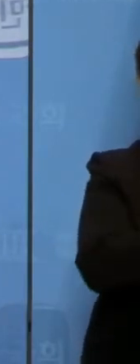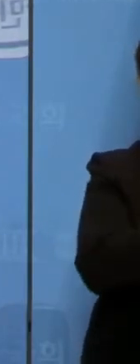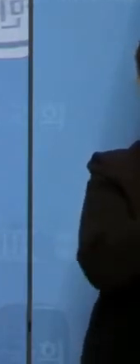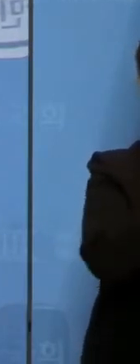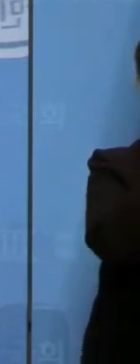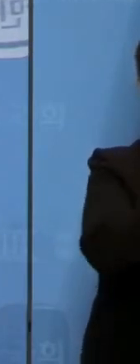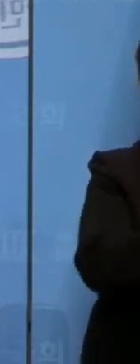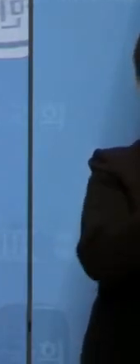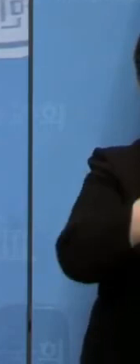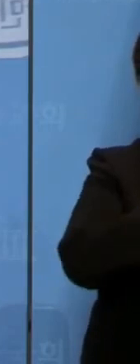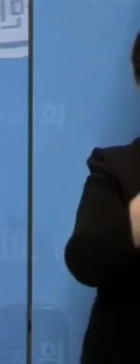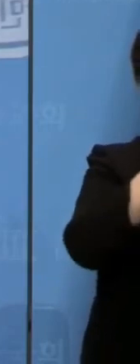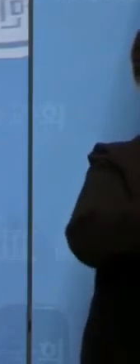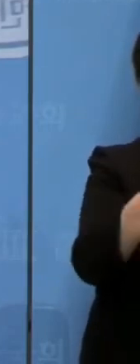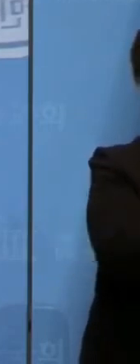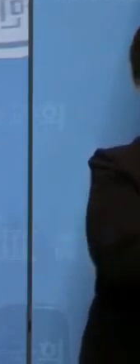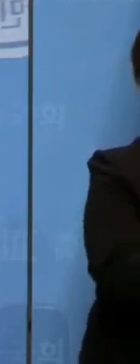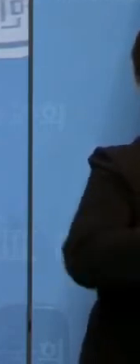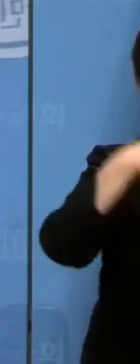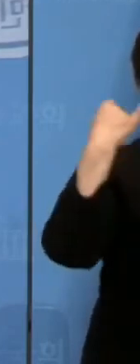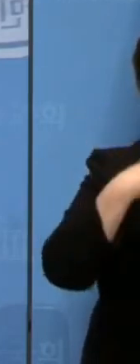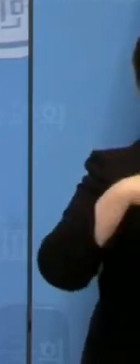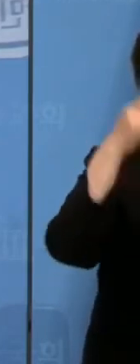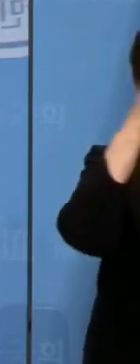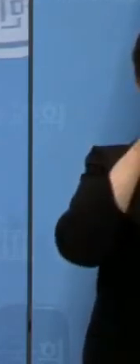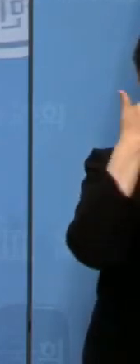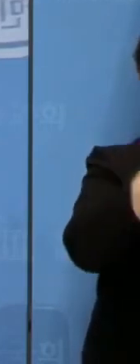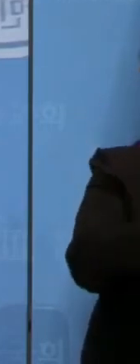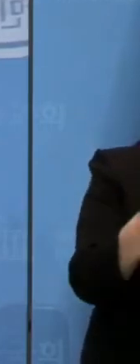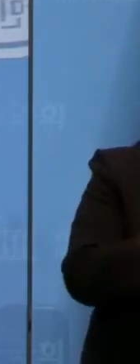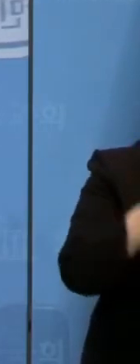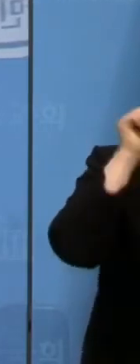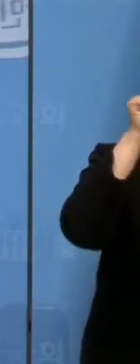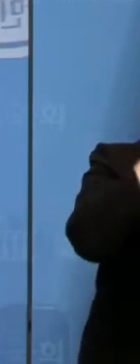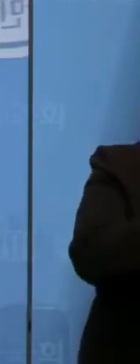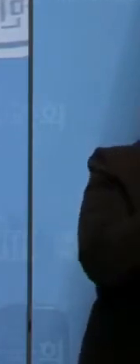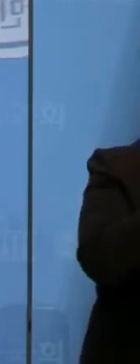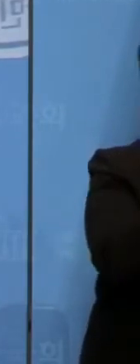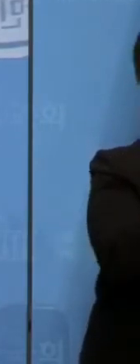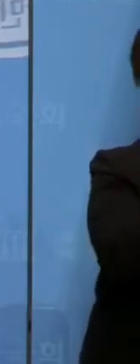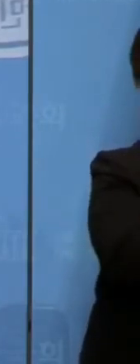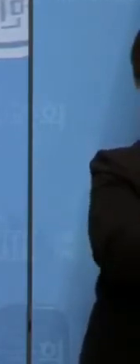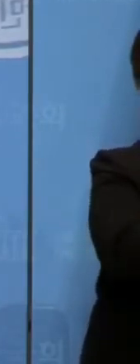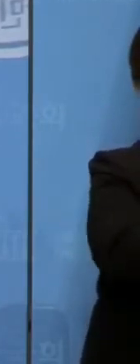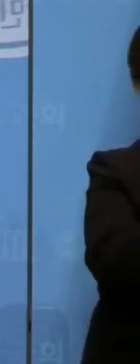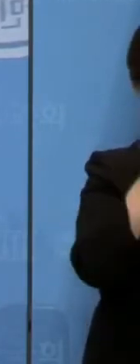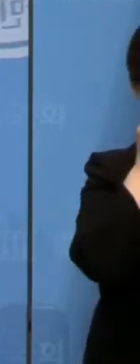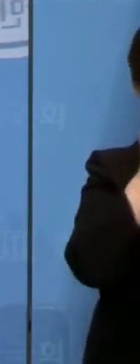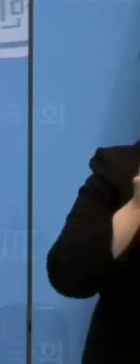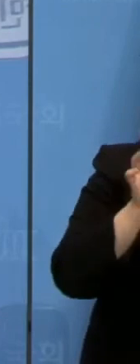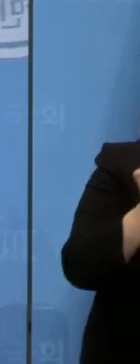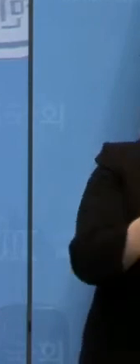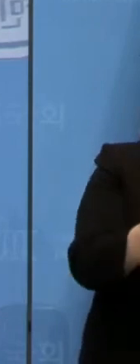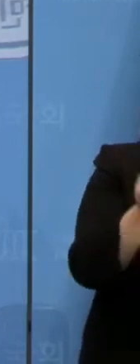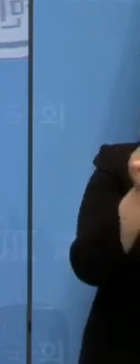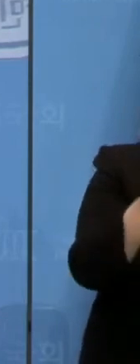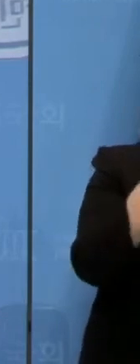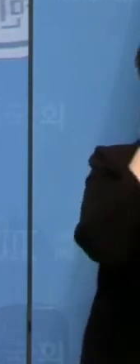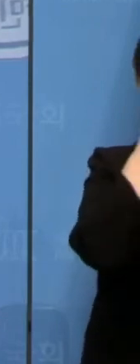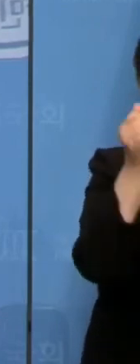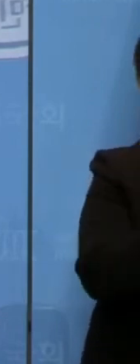유엔 안전보장 이사회는 중국과 러시아의 반대로 쿠데타를 쿠데타라고 부르지 못하고 제재 결의에도